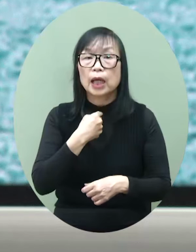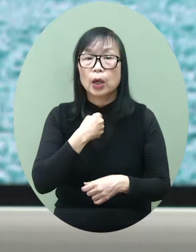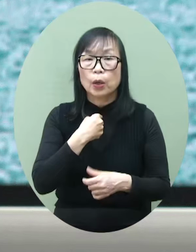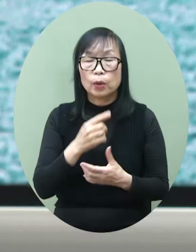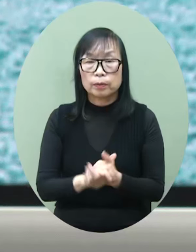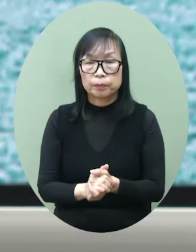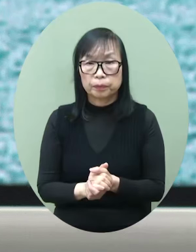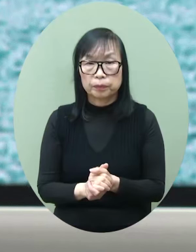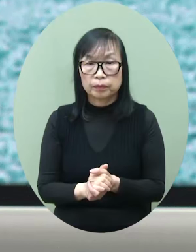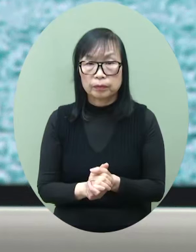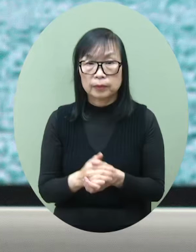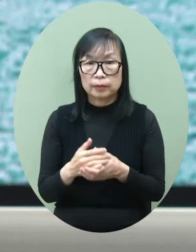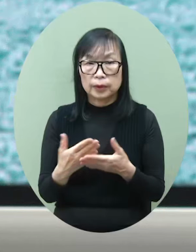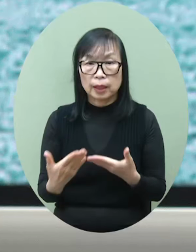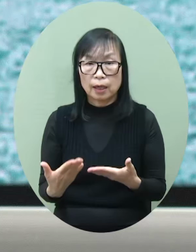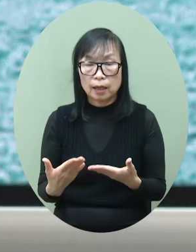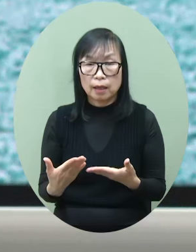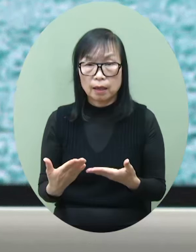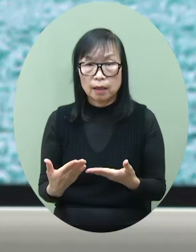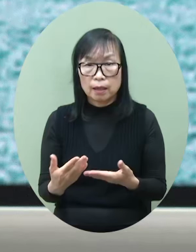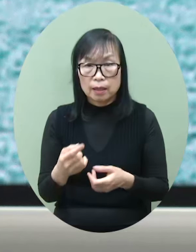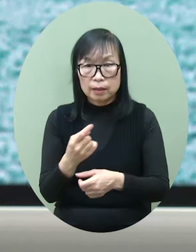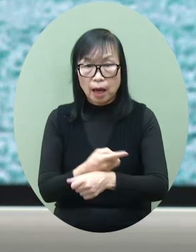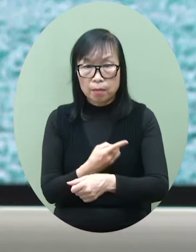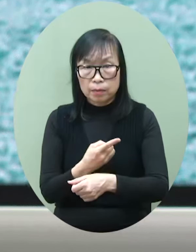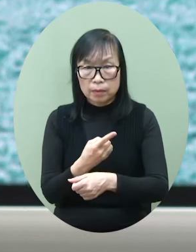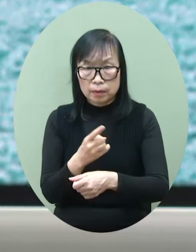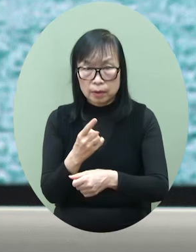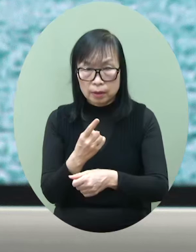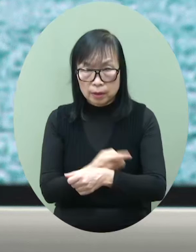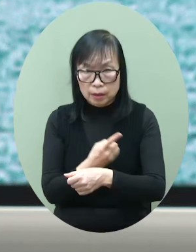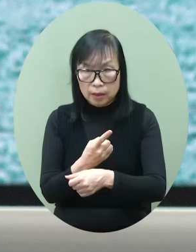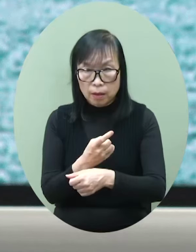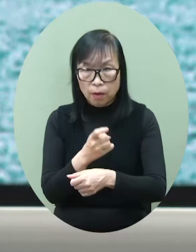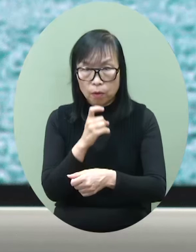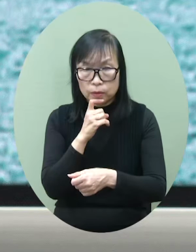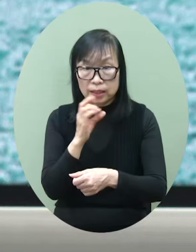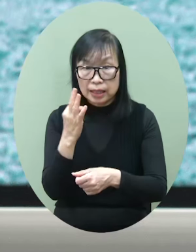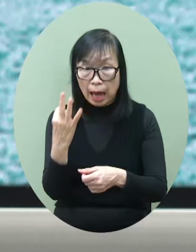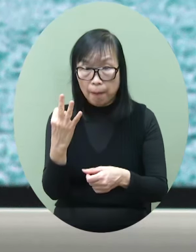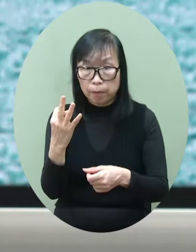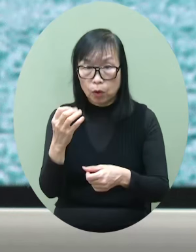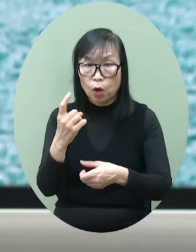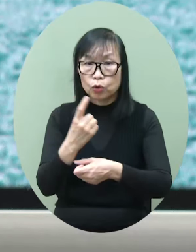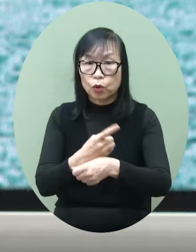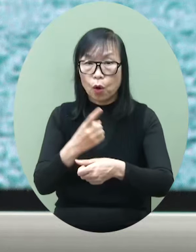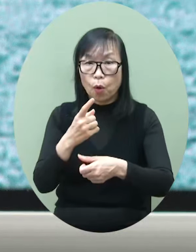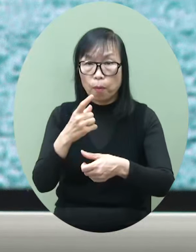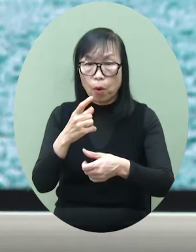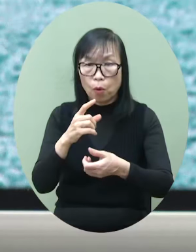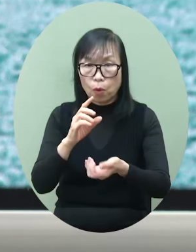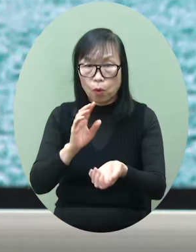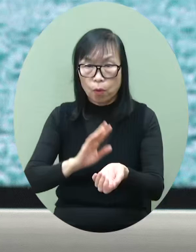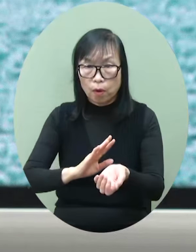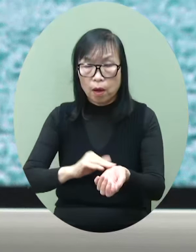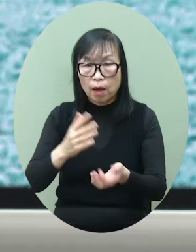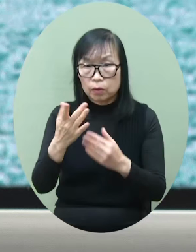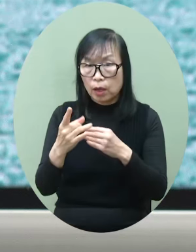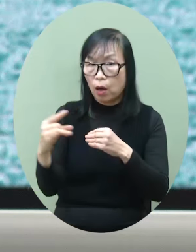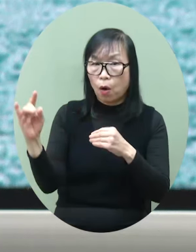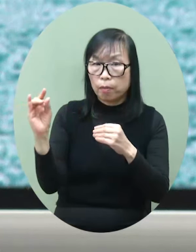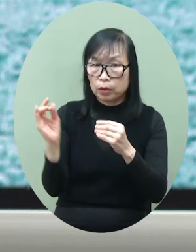我們手上就暫時好像有三個初步有性的個案都是輸入性的個案